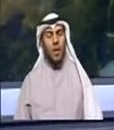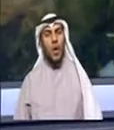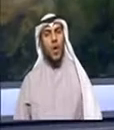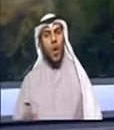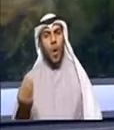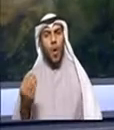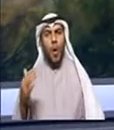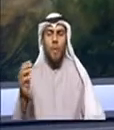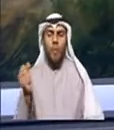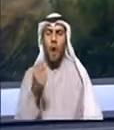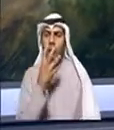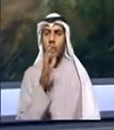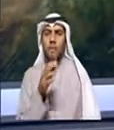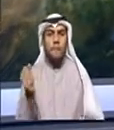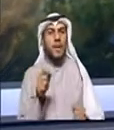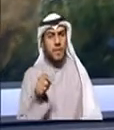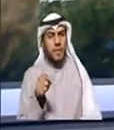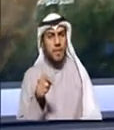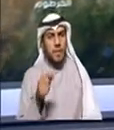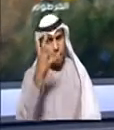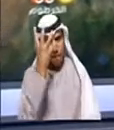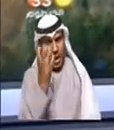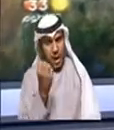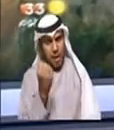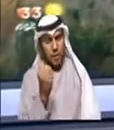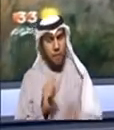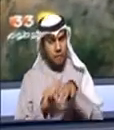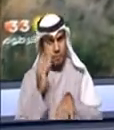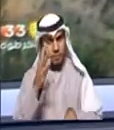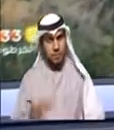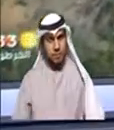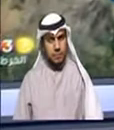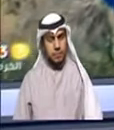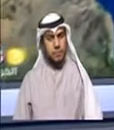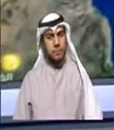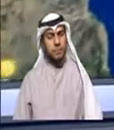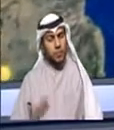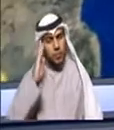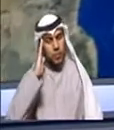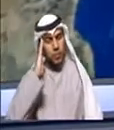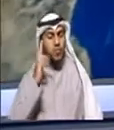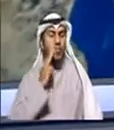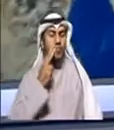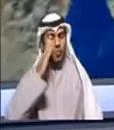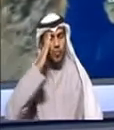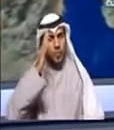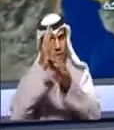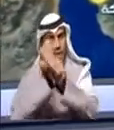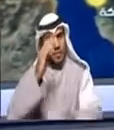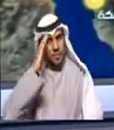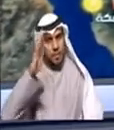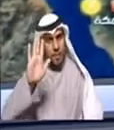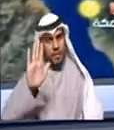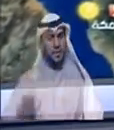تميل للبروده مستمره ويانا في فترات ال متاخره من الليل والفجر نشرتنا الجويه تنتهي ولكن بعد درجات الحراره العواصم والمدن حول